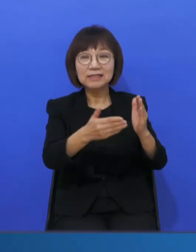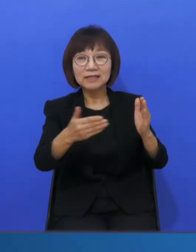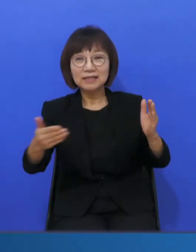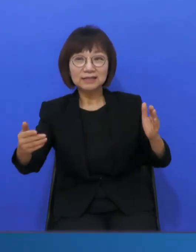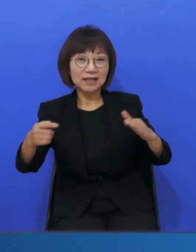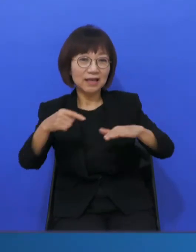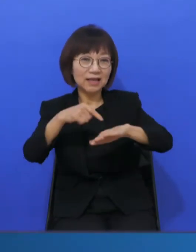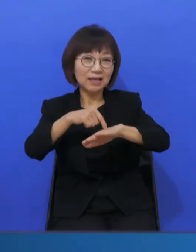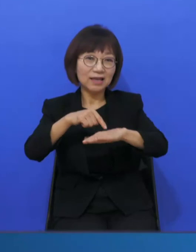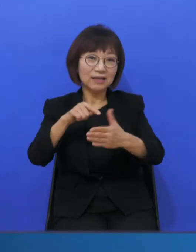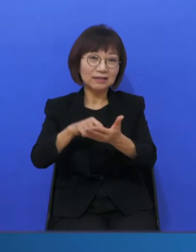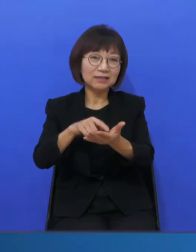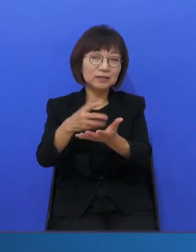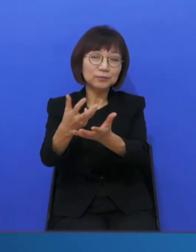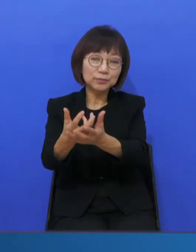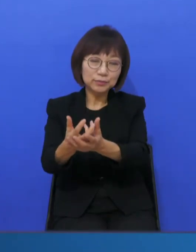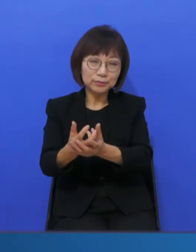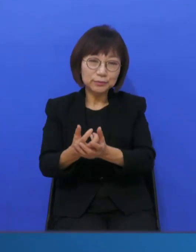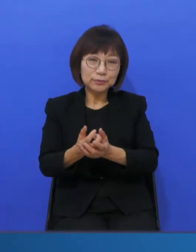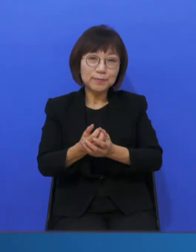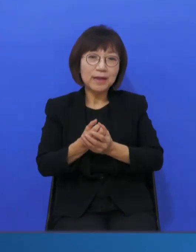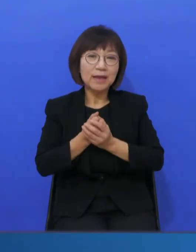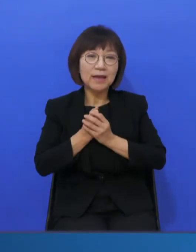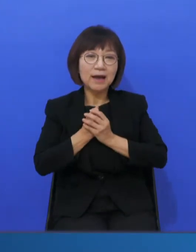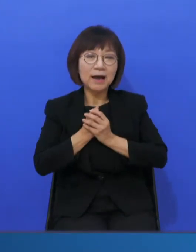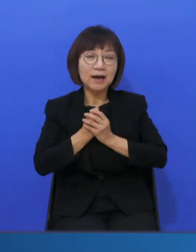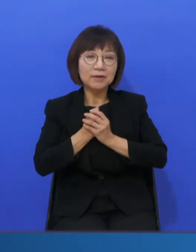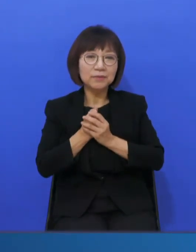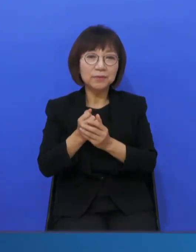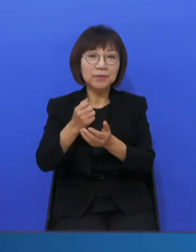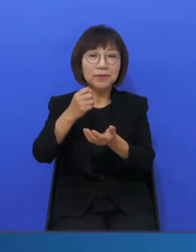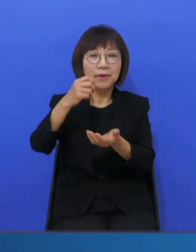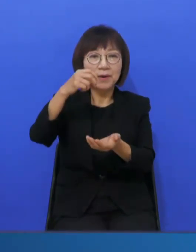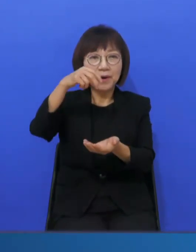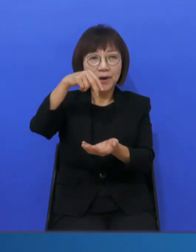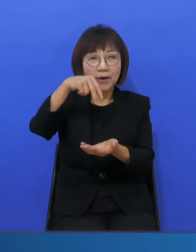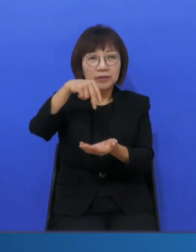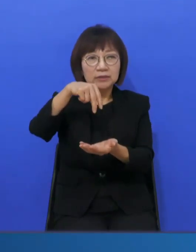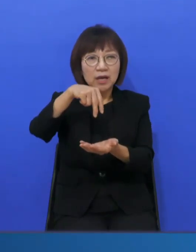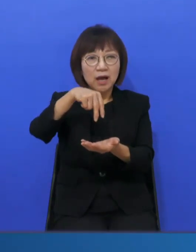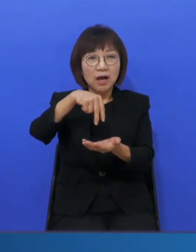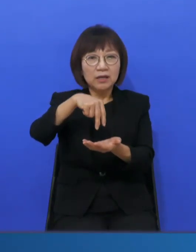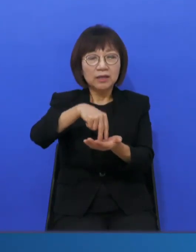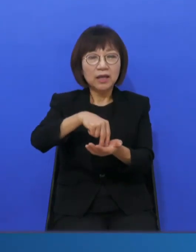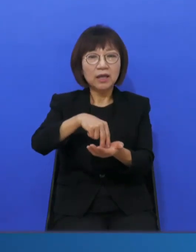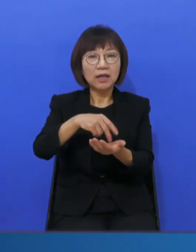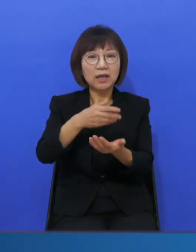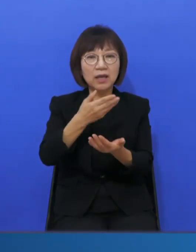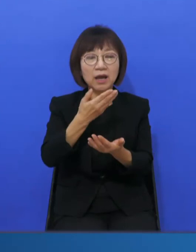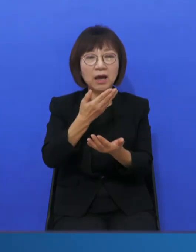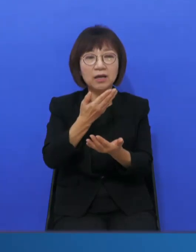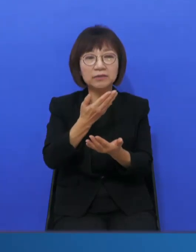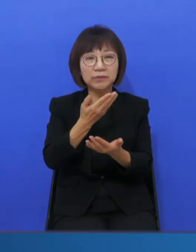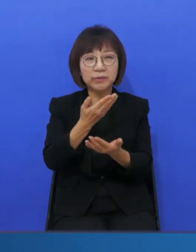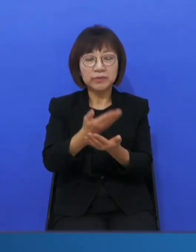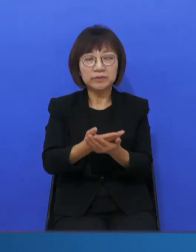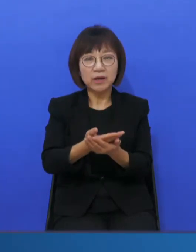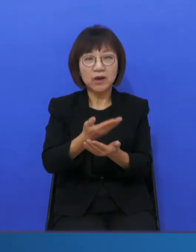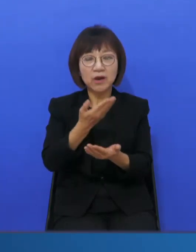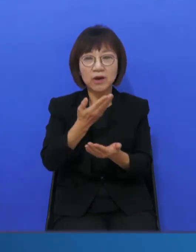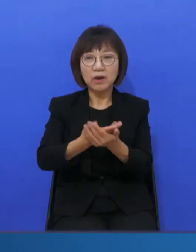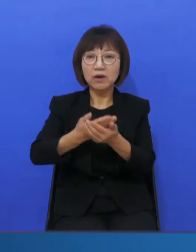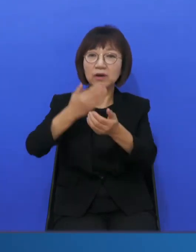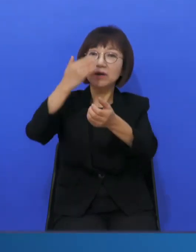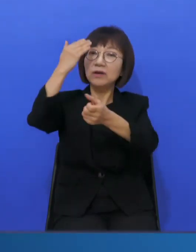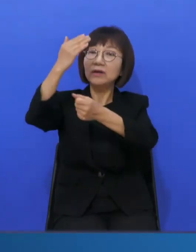렘넌트 시계 꿈에 안고 서게 하소서.